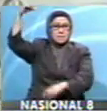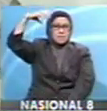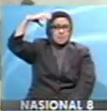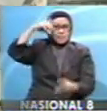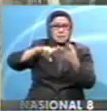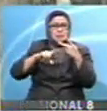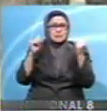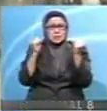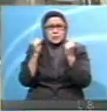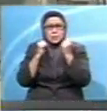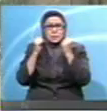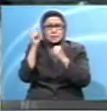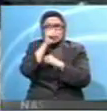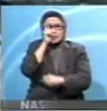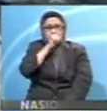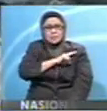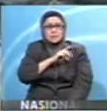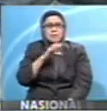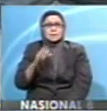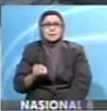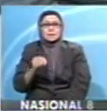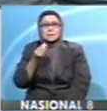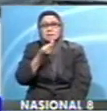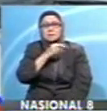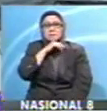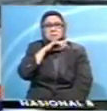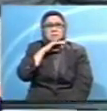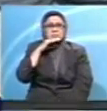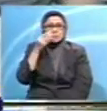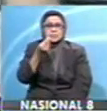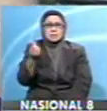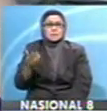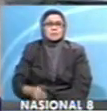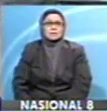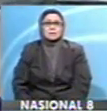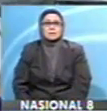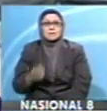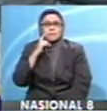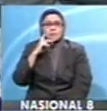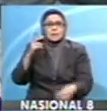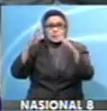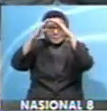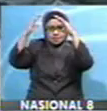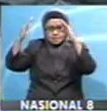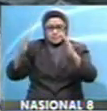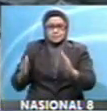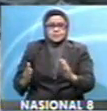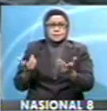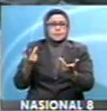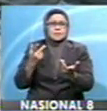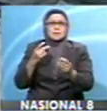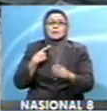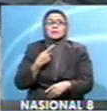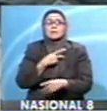luar biasa nak ni rumah Tengok rumah kan nak ke rumah Jah nak duduk tempat apa